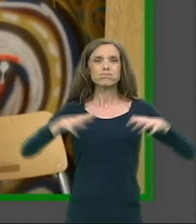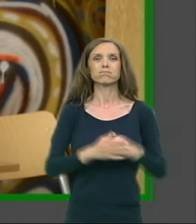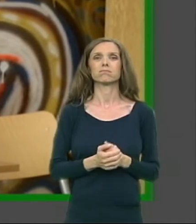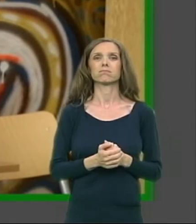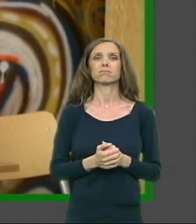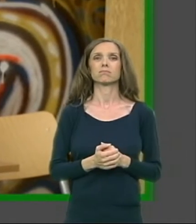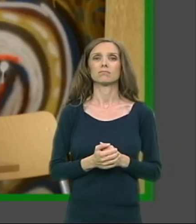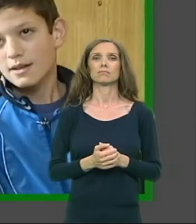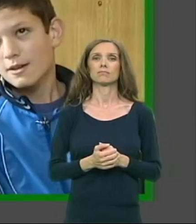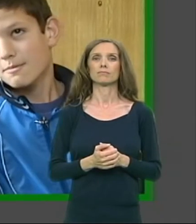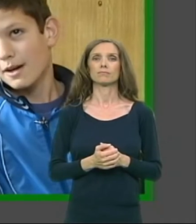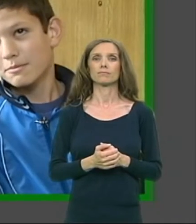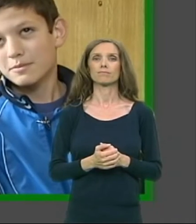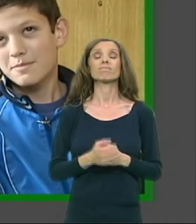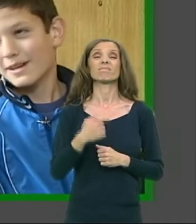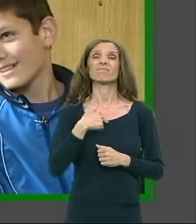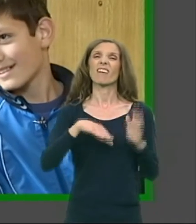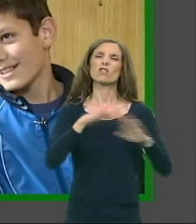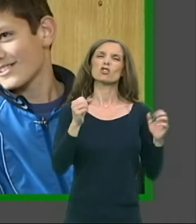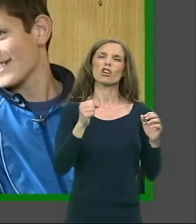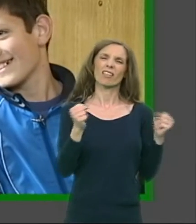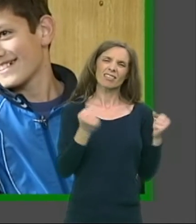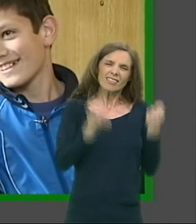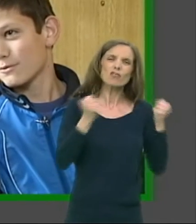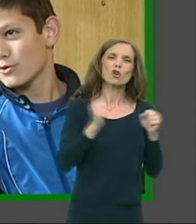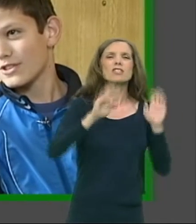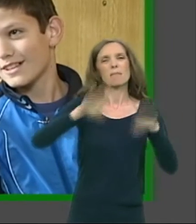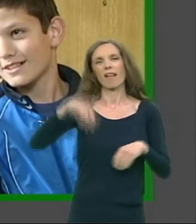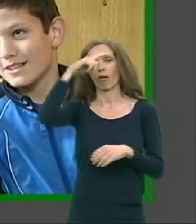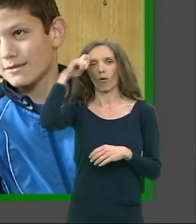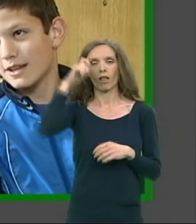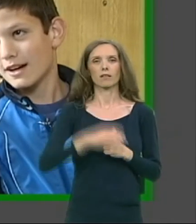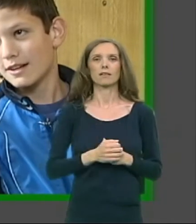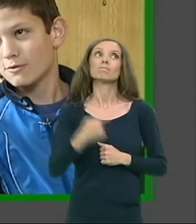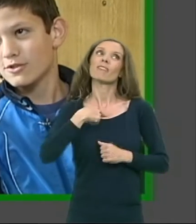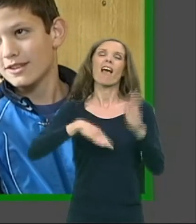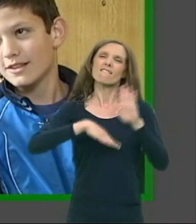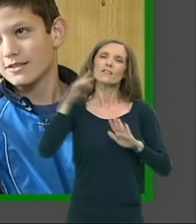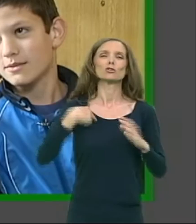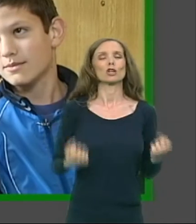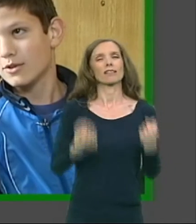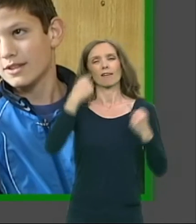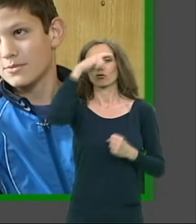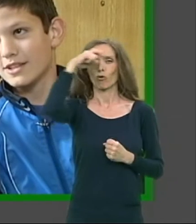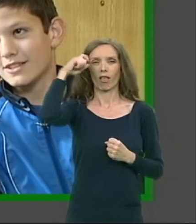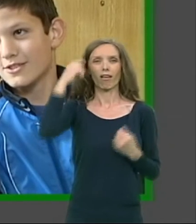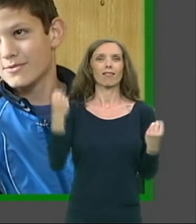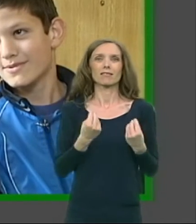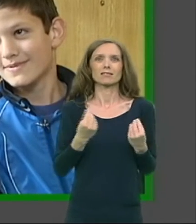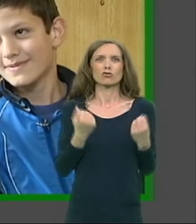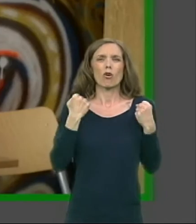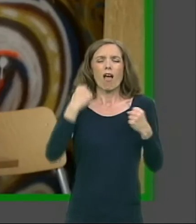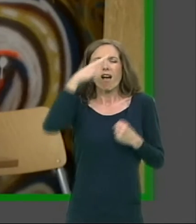teže mi je nego leti. Pa ipak je teži let. Neka vrućina je jaka vrućina i dosta zmija